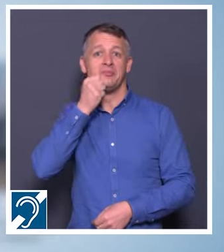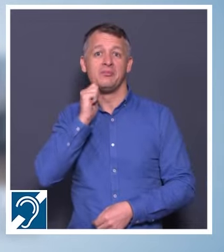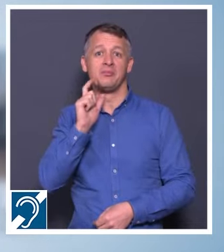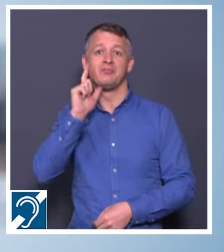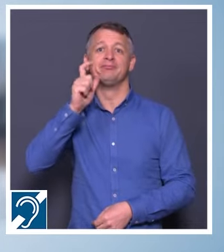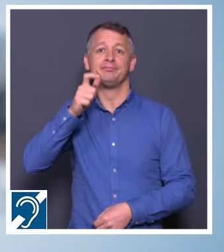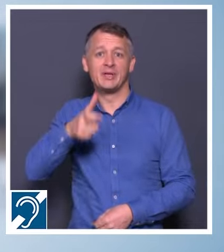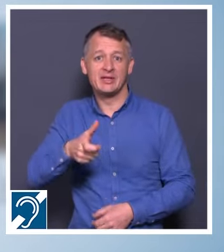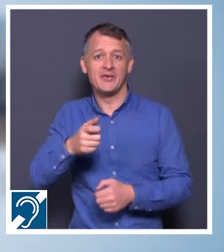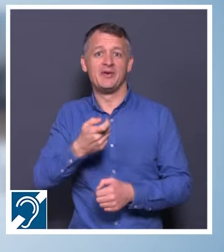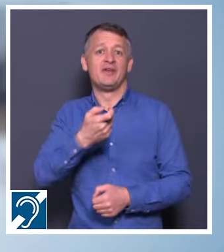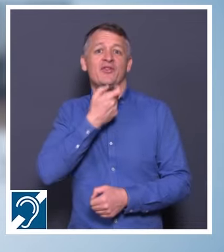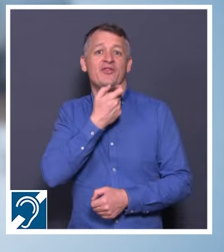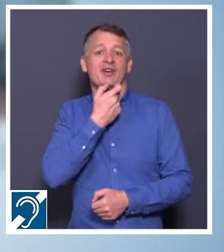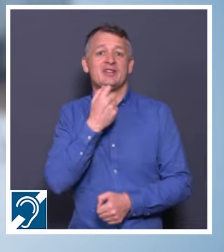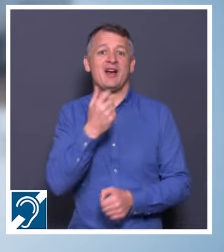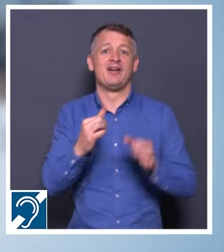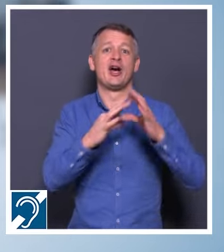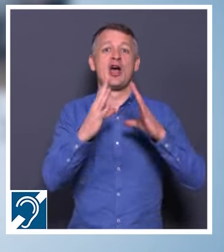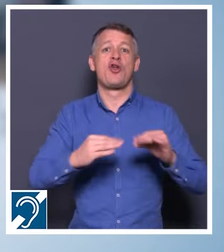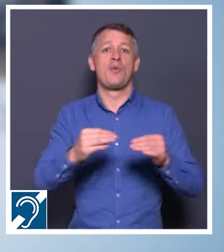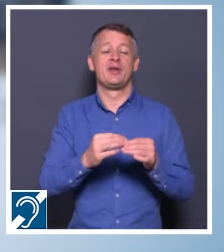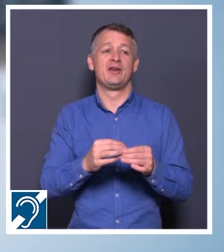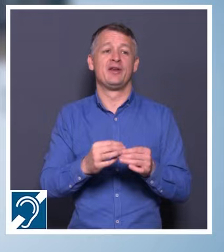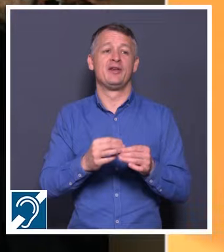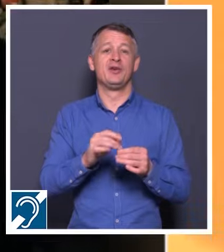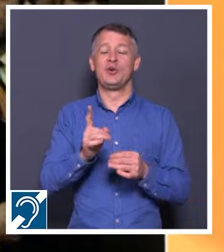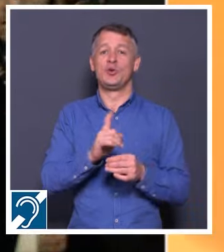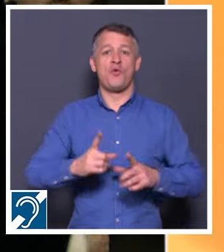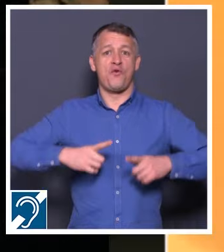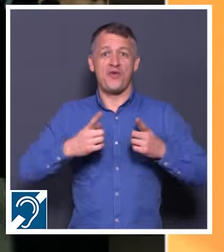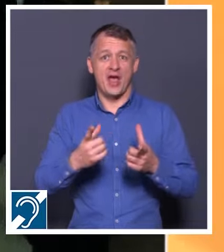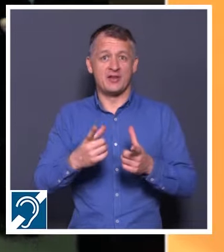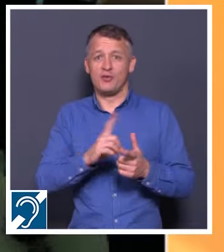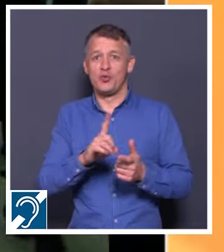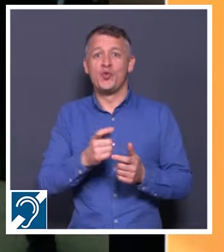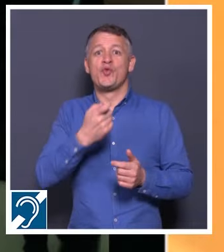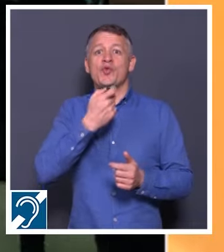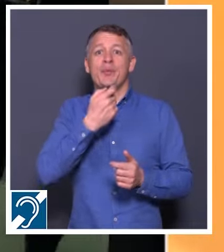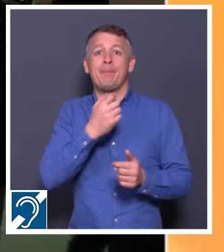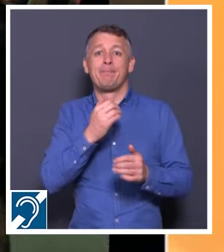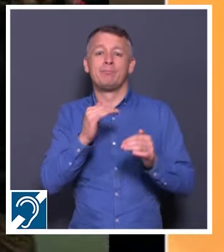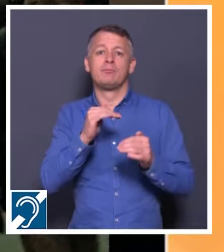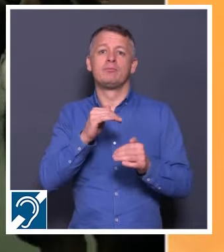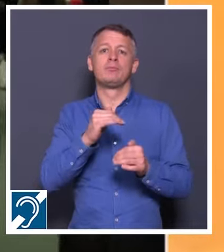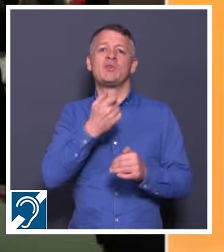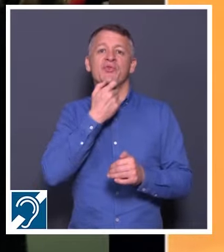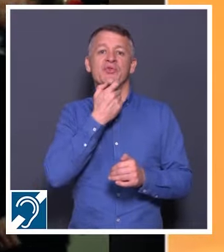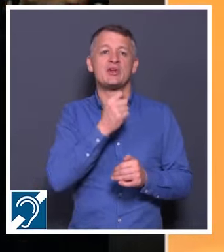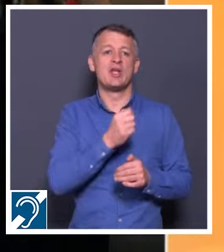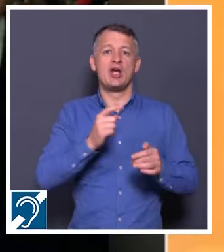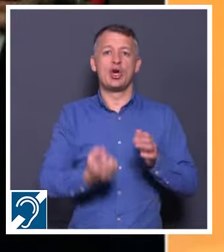de vârstă în România. Nu durata media vieții, ci media de vârstă, adică media între nou-născuți